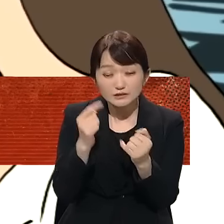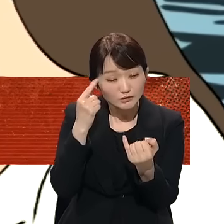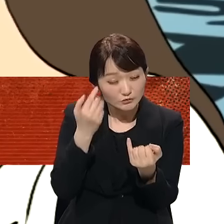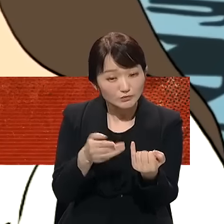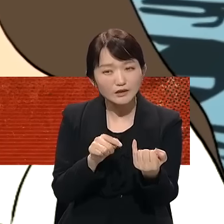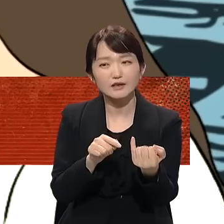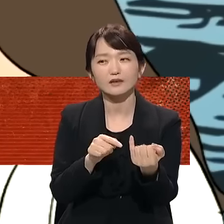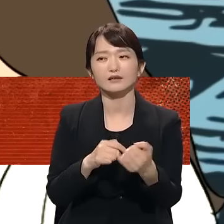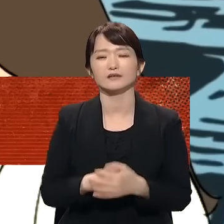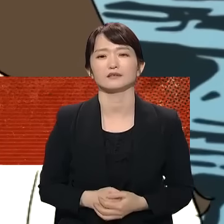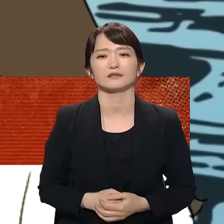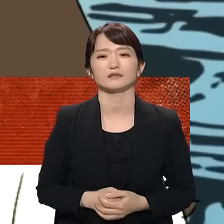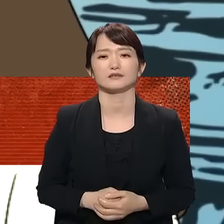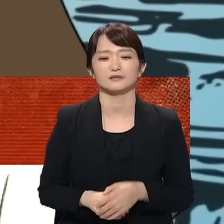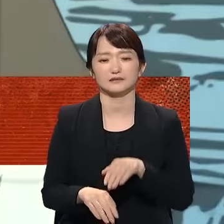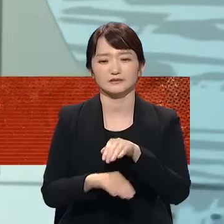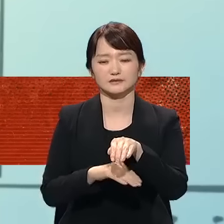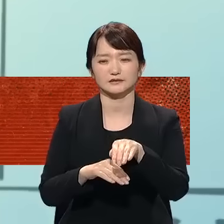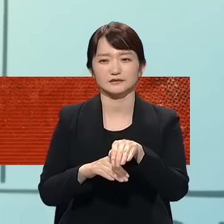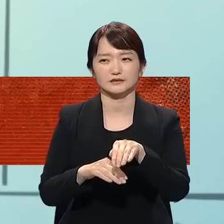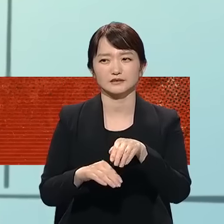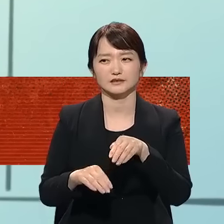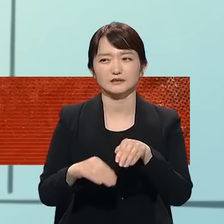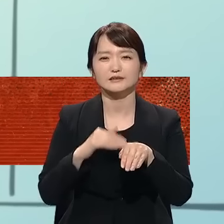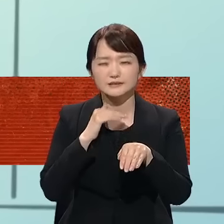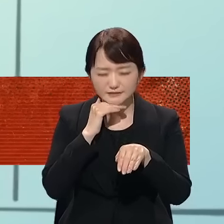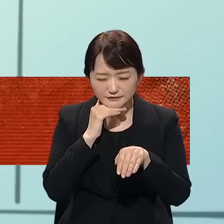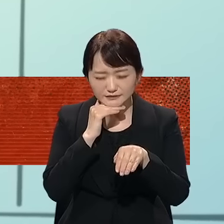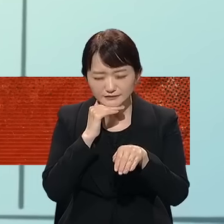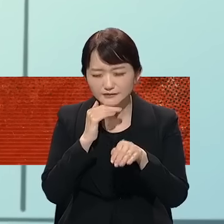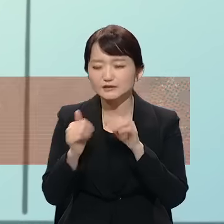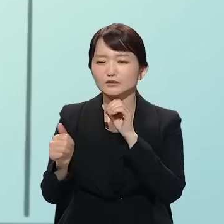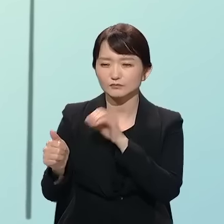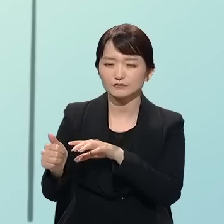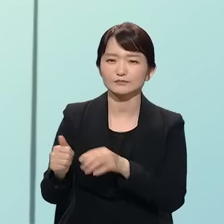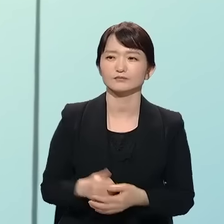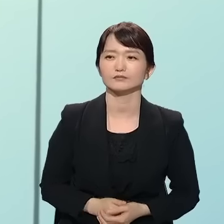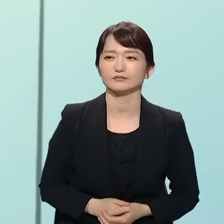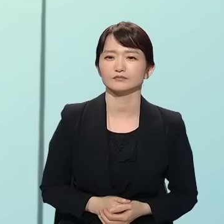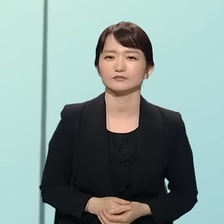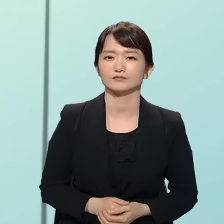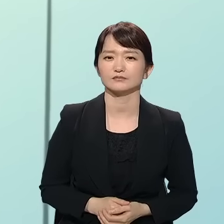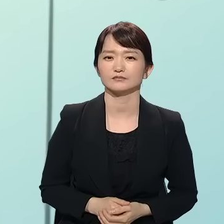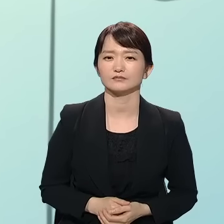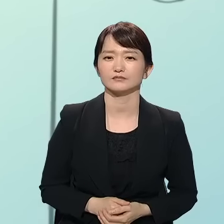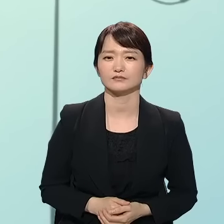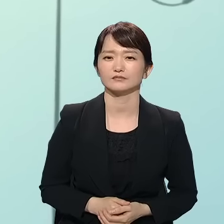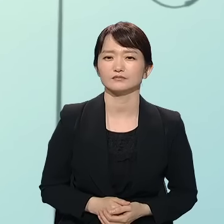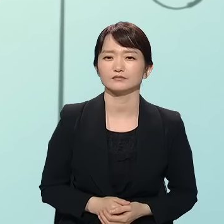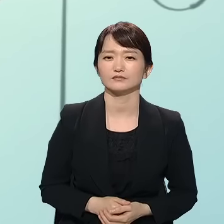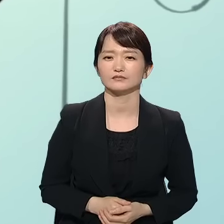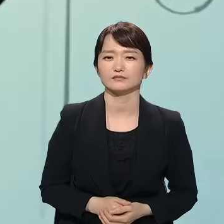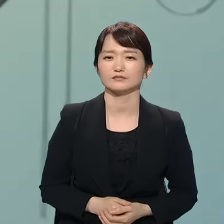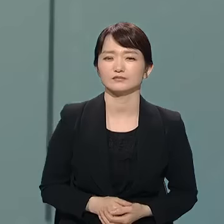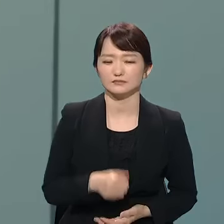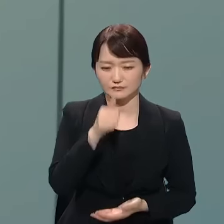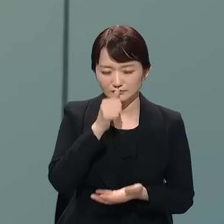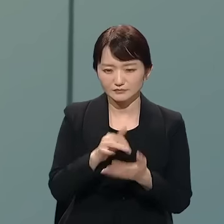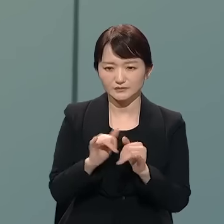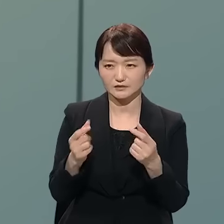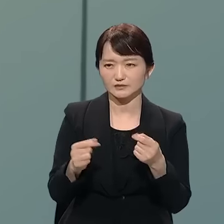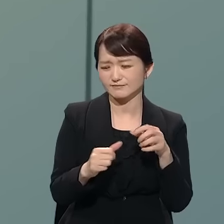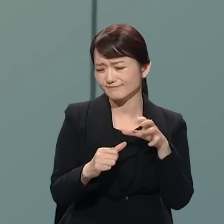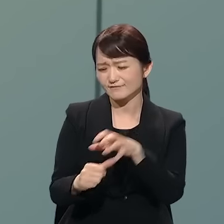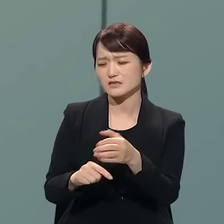아 그냥 차 기다리느라고 그랬어요라고 얘기를 하면서 아 왜 이렇게 죄인처럼 모 라세 이래 그 도리어 역정을내는